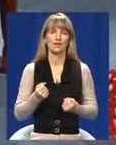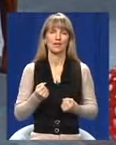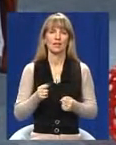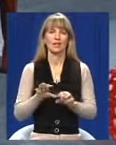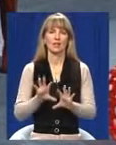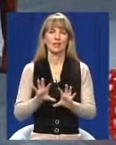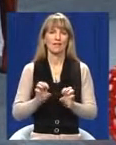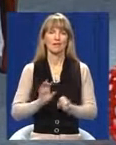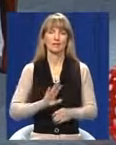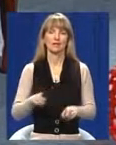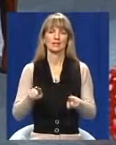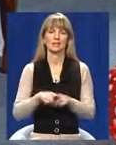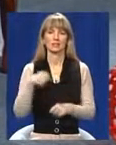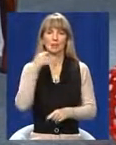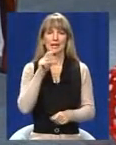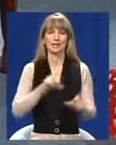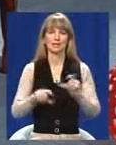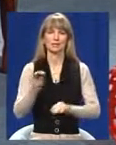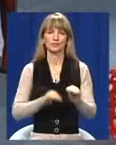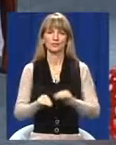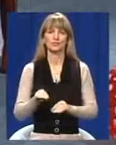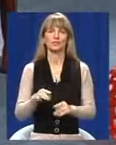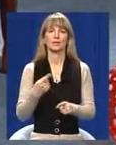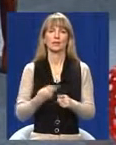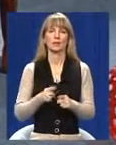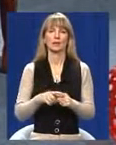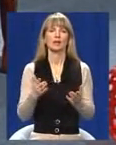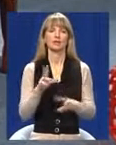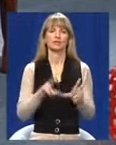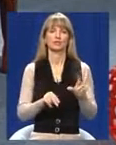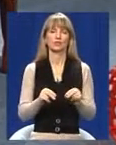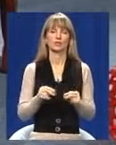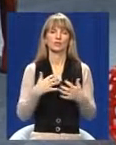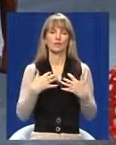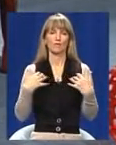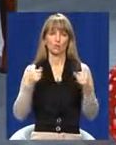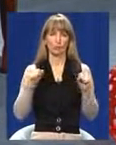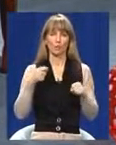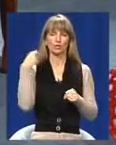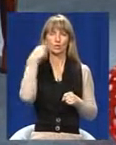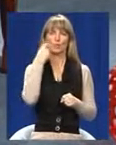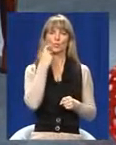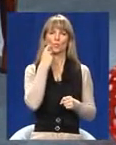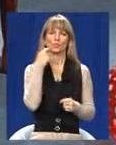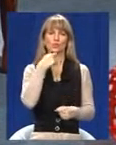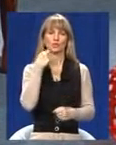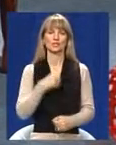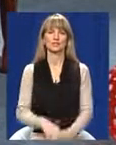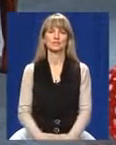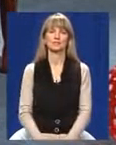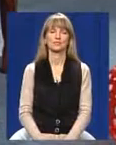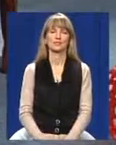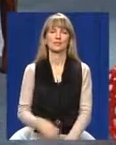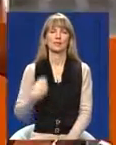жодні такі пасти і хімічні сполуки. Тож, а як ти вважаєш, а тваринам можна чистити зубки зубною пастою?